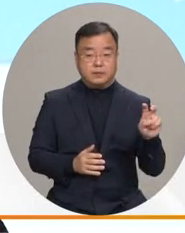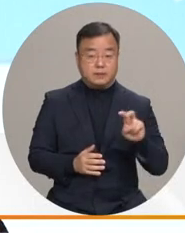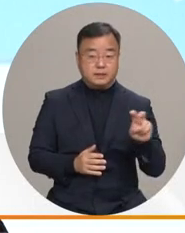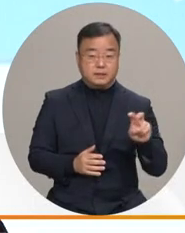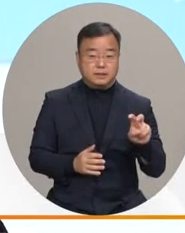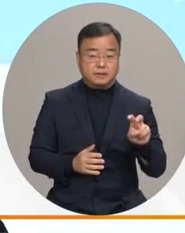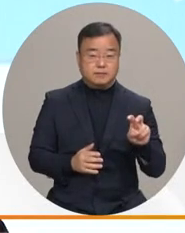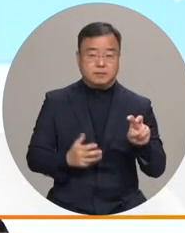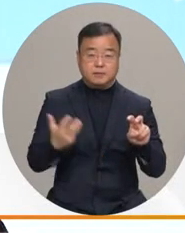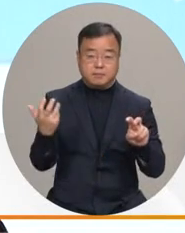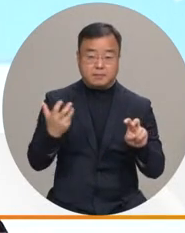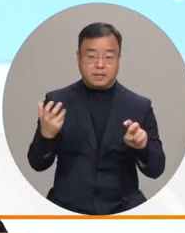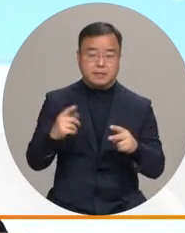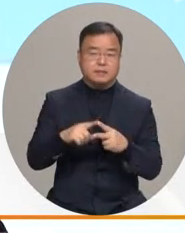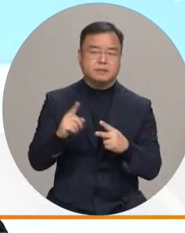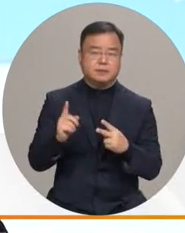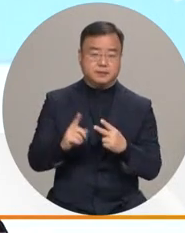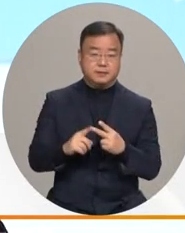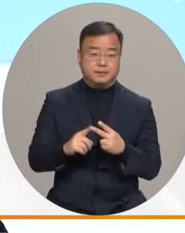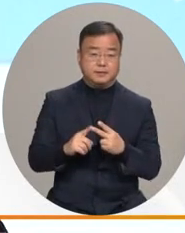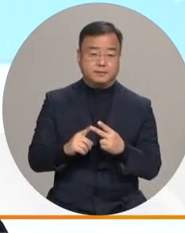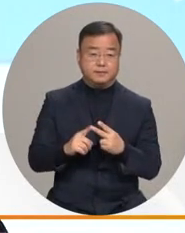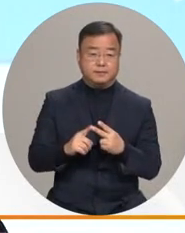20이든 80이든